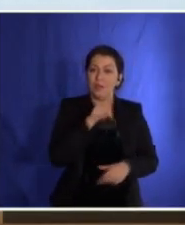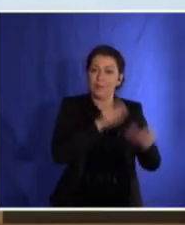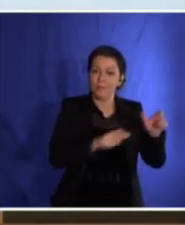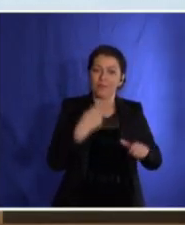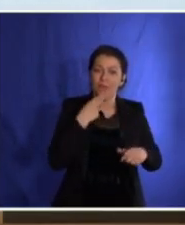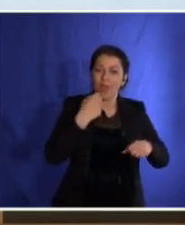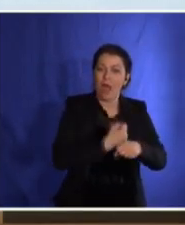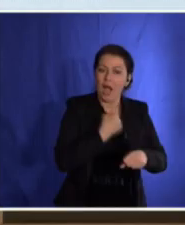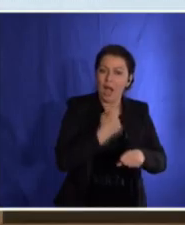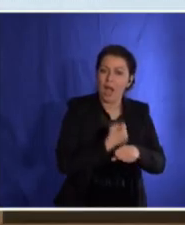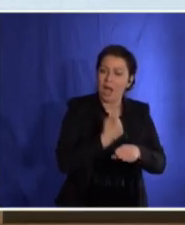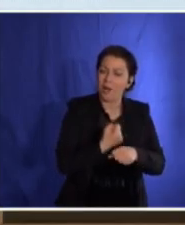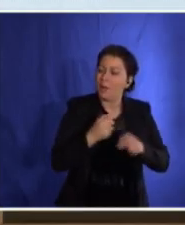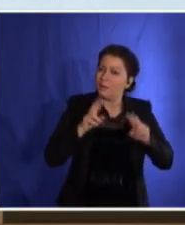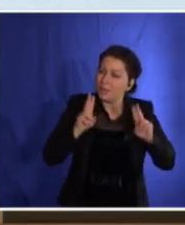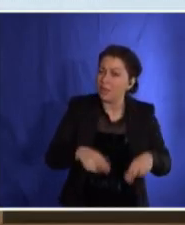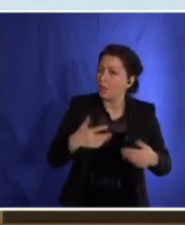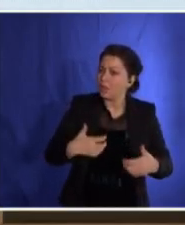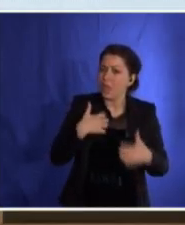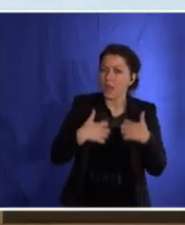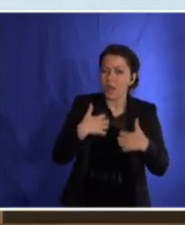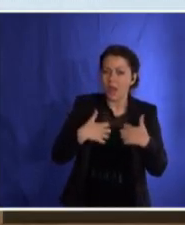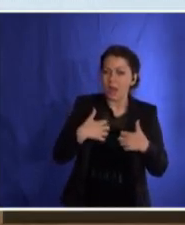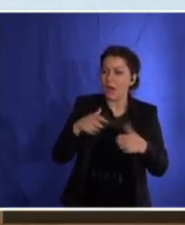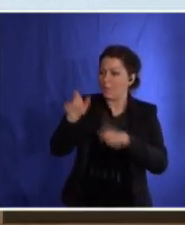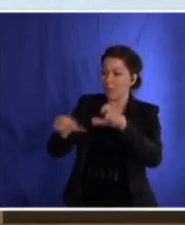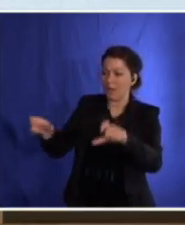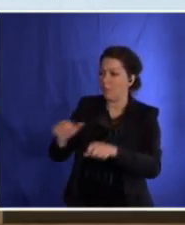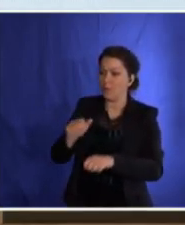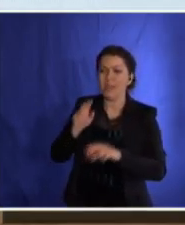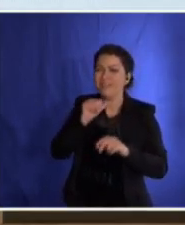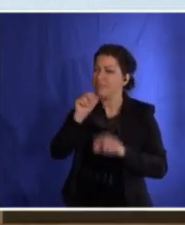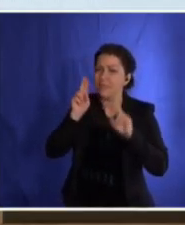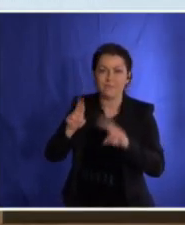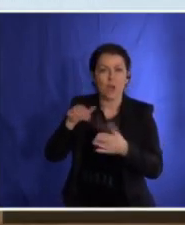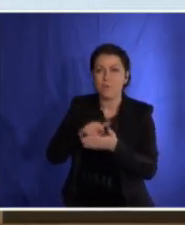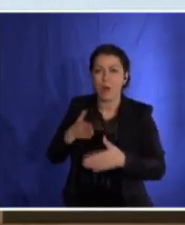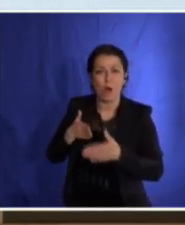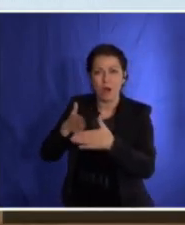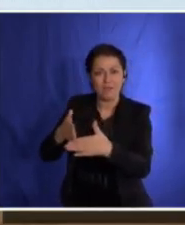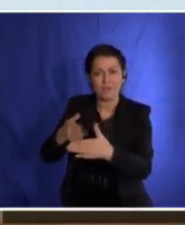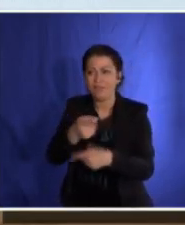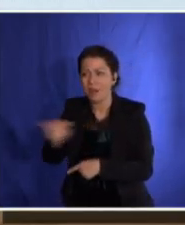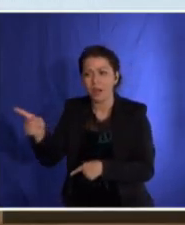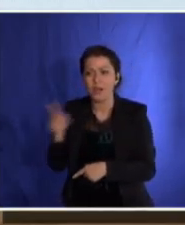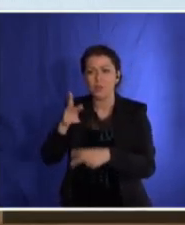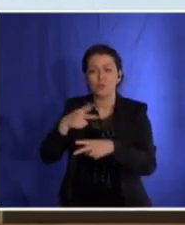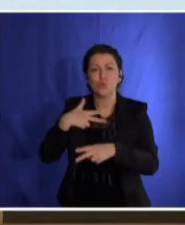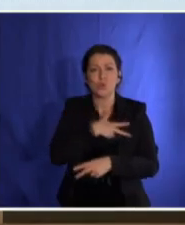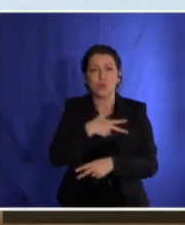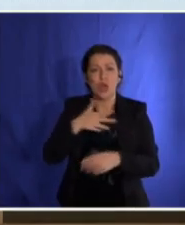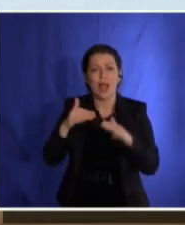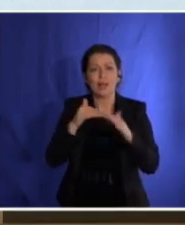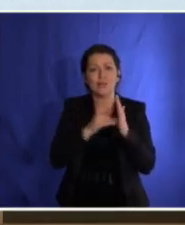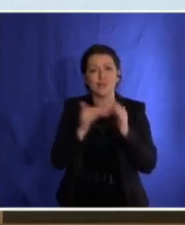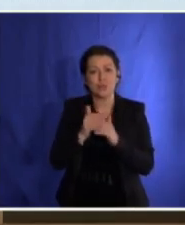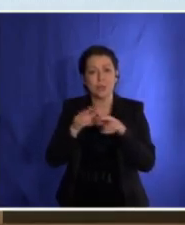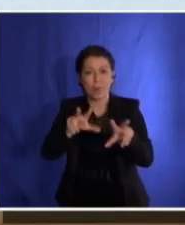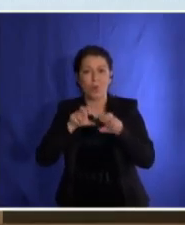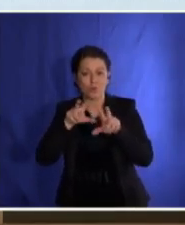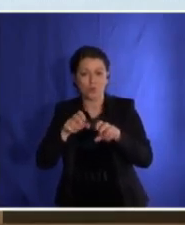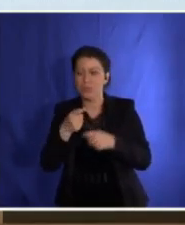diejenigen, die nicht wirklich Hilfe brauchen, die das Sozialsystem ausnützen, die nicht schwach